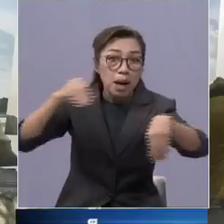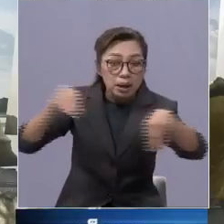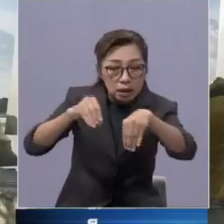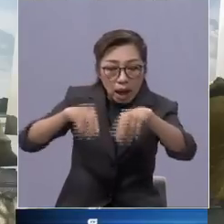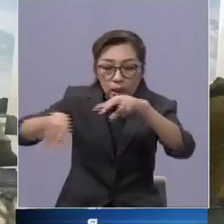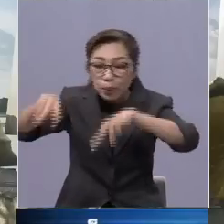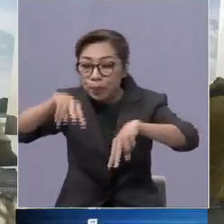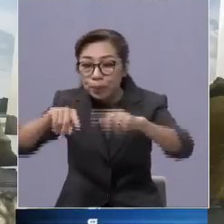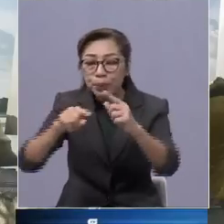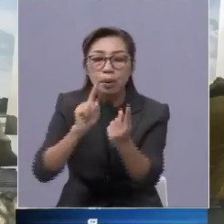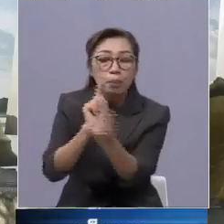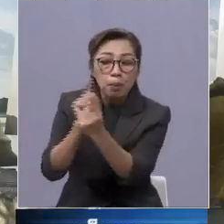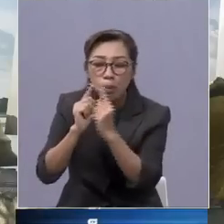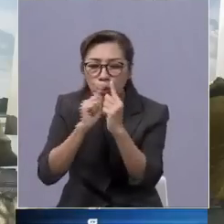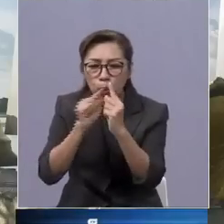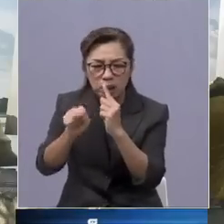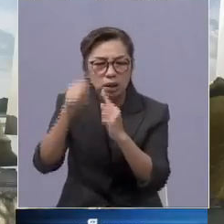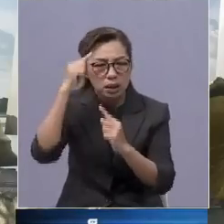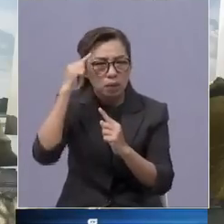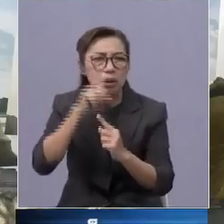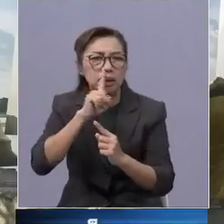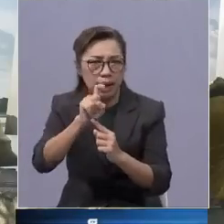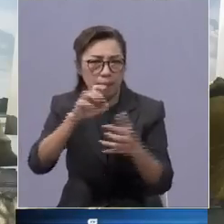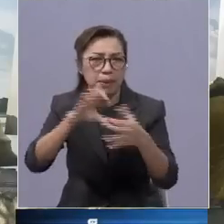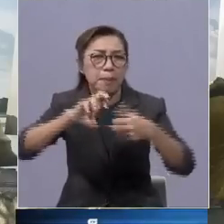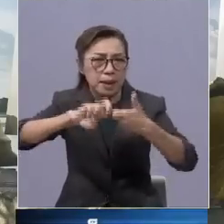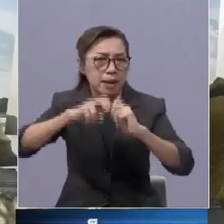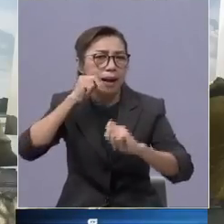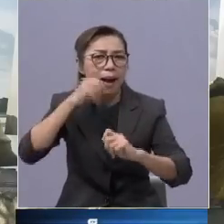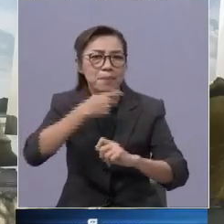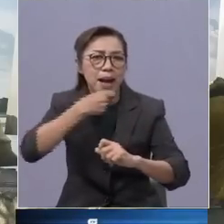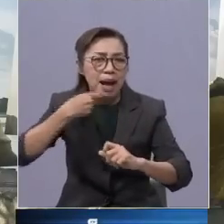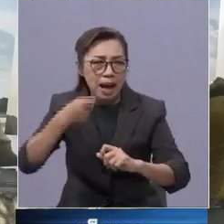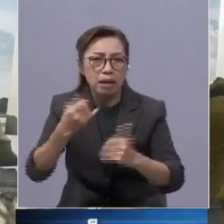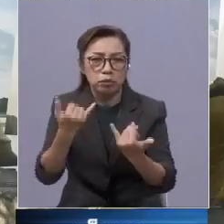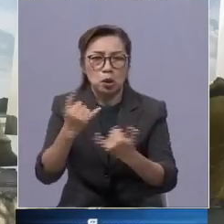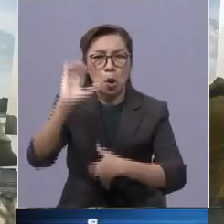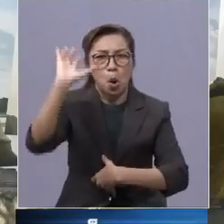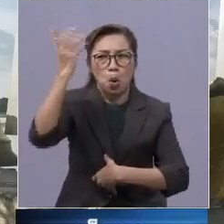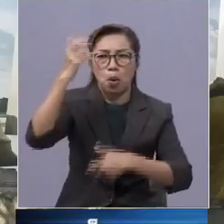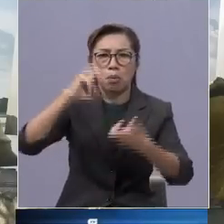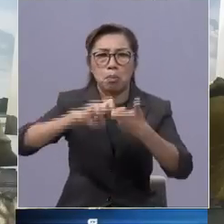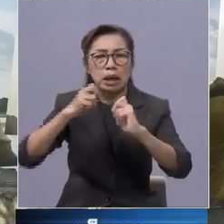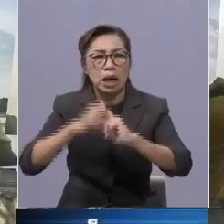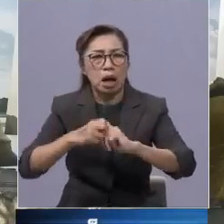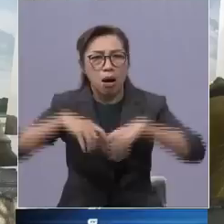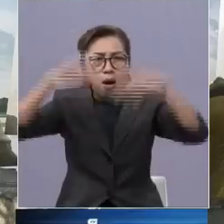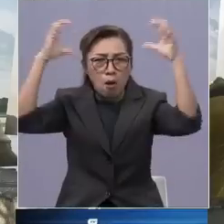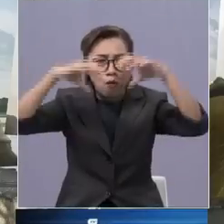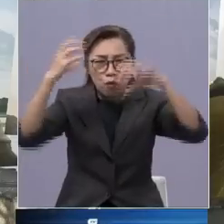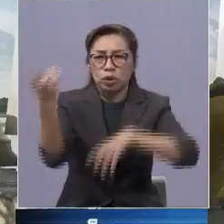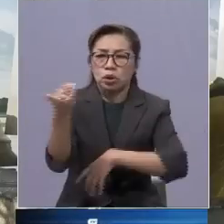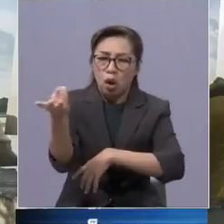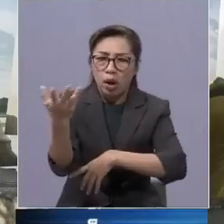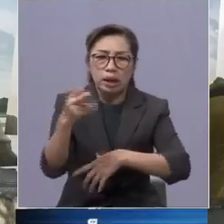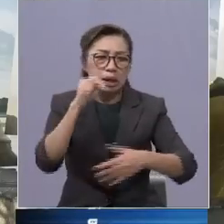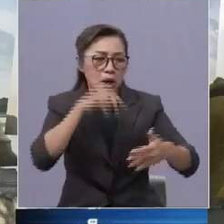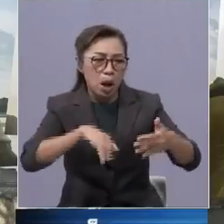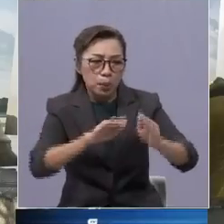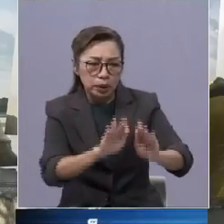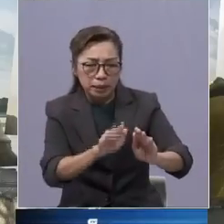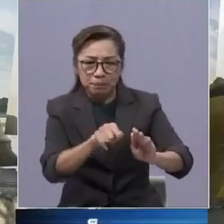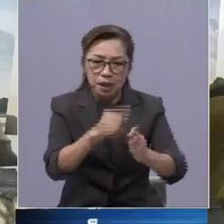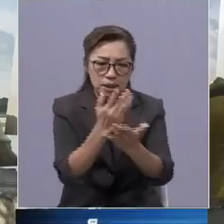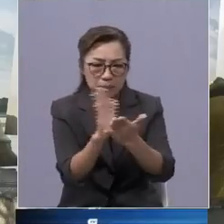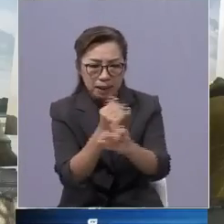อกพื้นที่เข้าใจว่าน่าจะคุยเรื่องของปัญหาภัยแล้งนะครับผลกระทบที่ตอนนี้โลกเผชิญอยู่เอลนินโยการบริหารจัดการน้ำจากนั้น